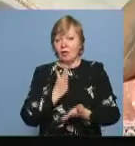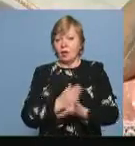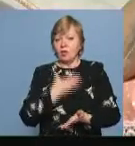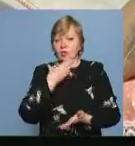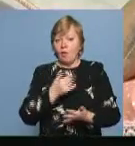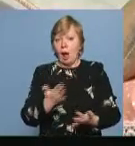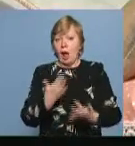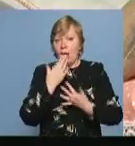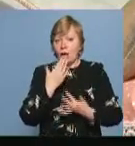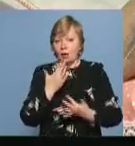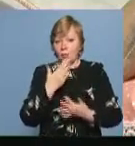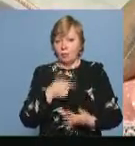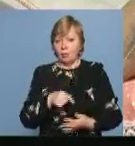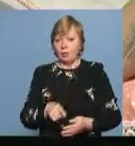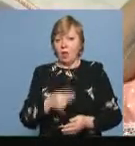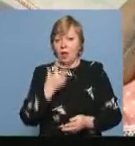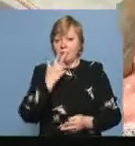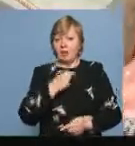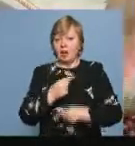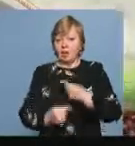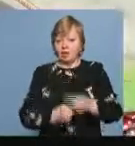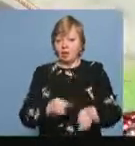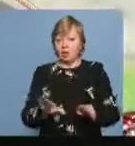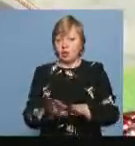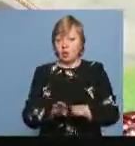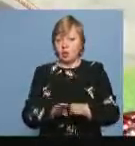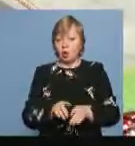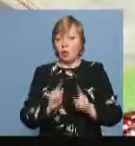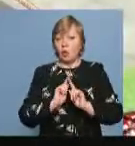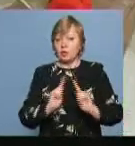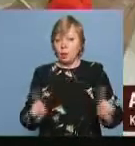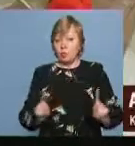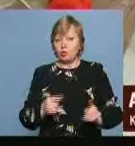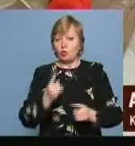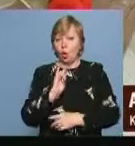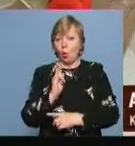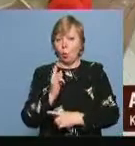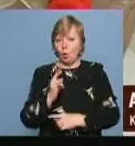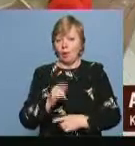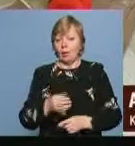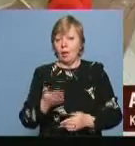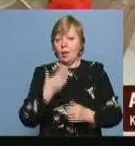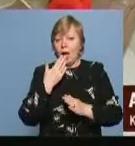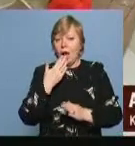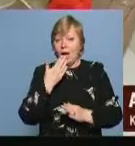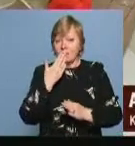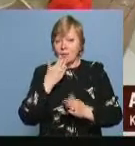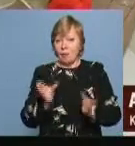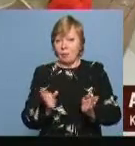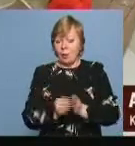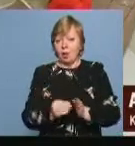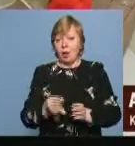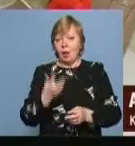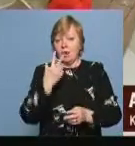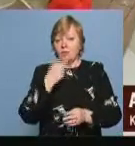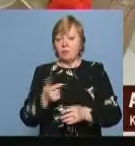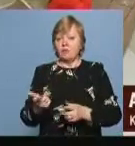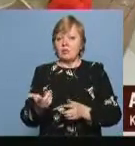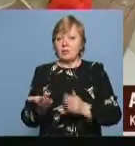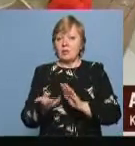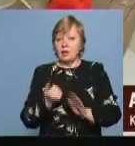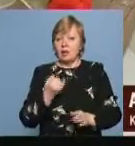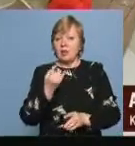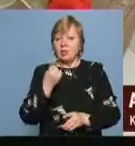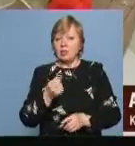аромат. Традиция изготовления вот таких чердачных кукол с ароматом пришла к нам из Африки. Перед тем, как шить такую